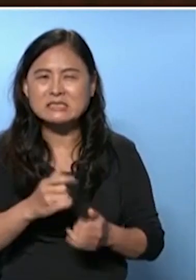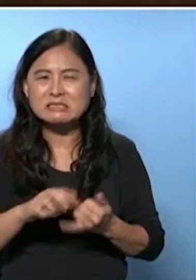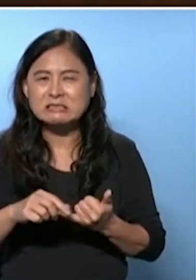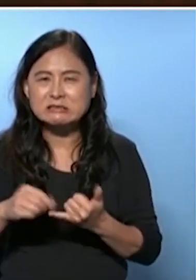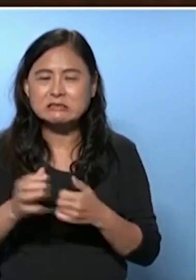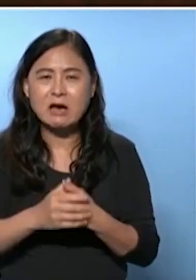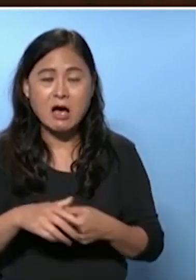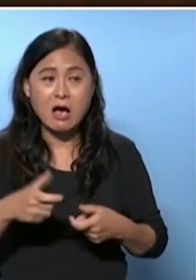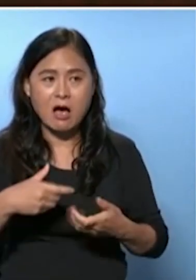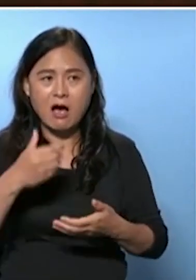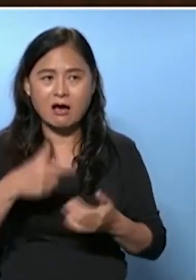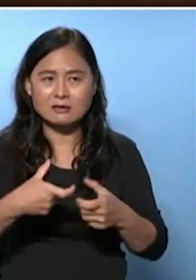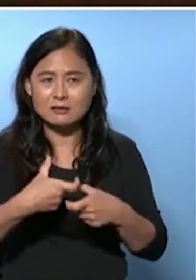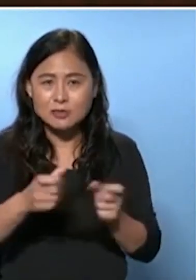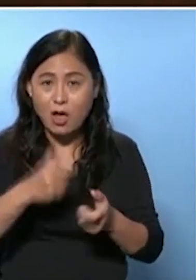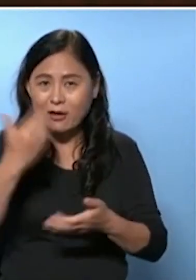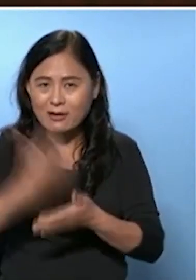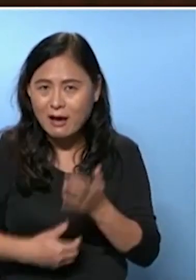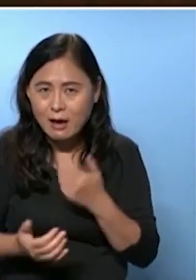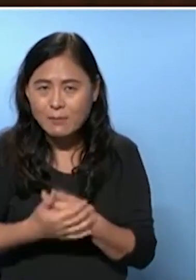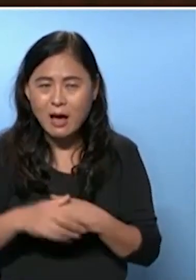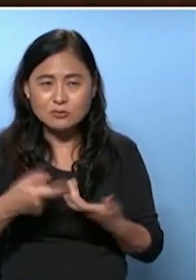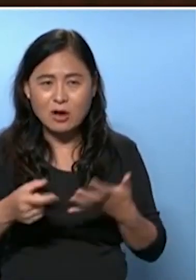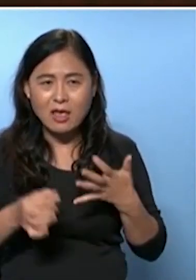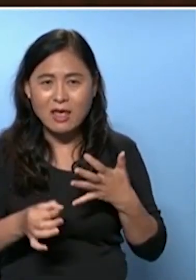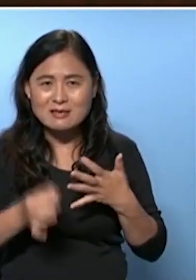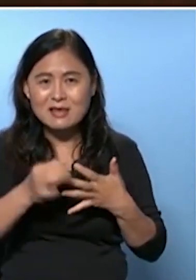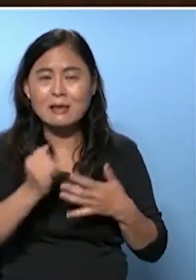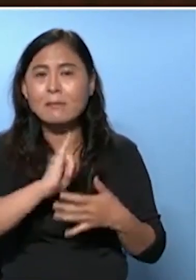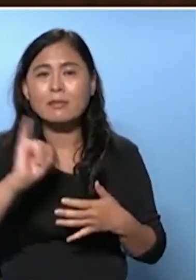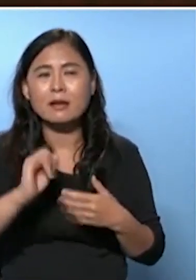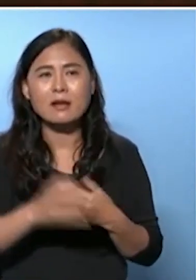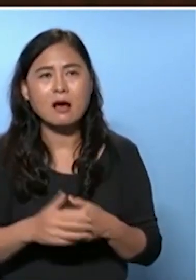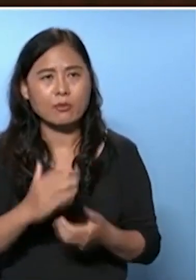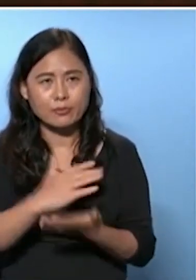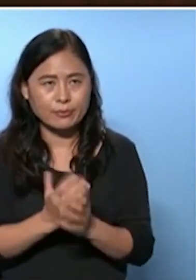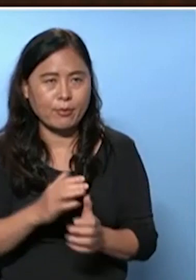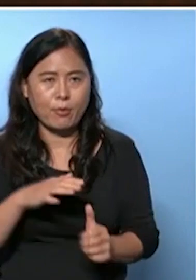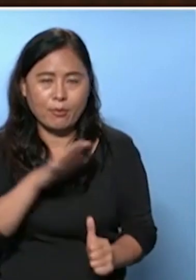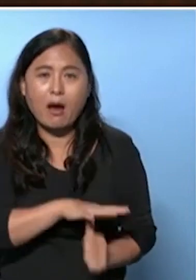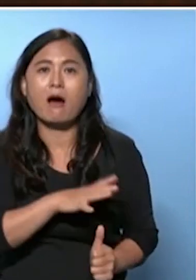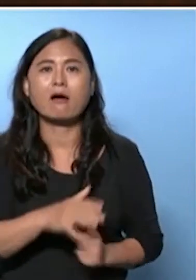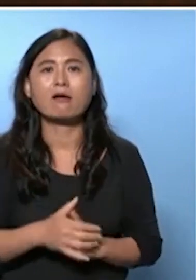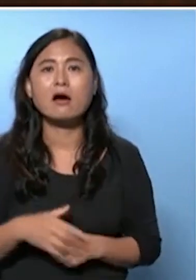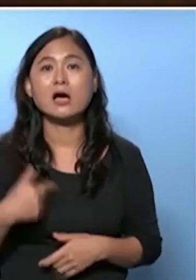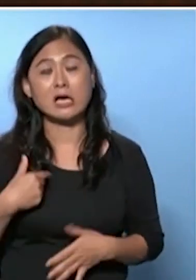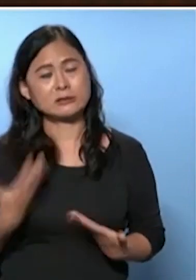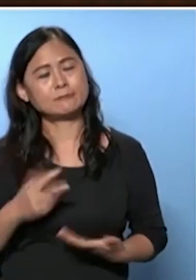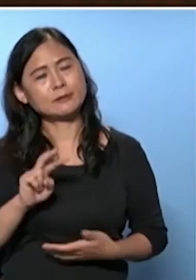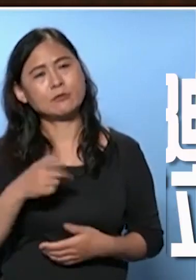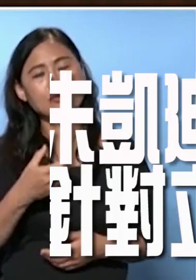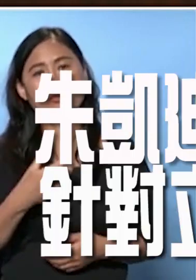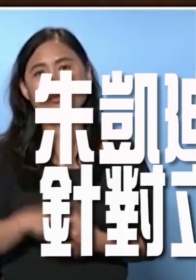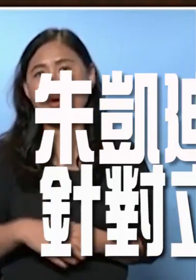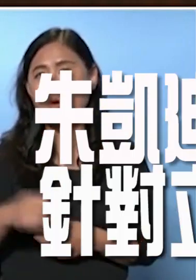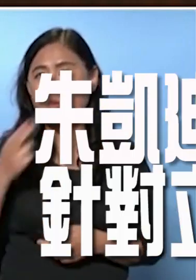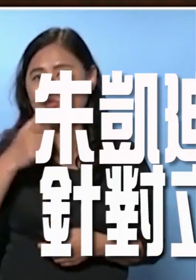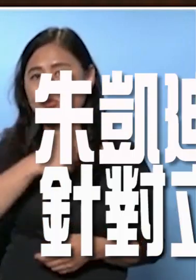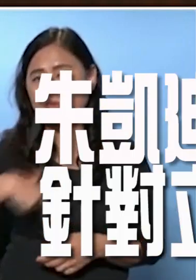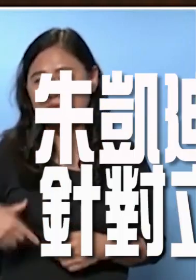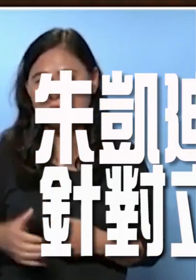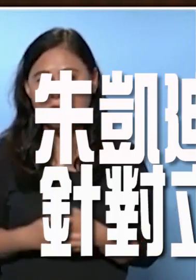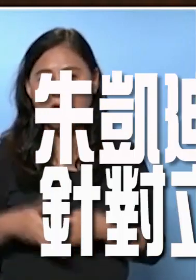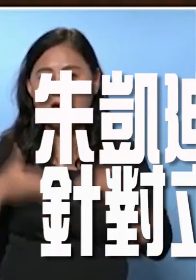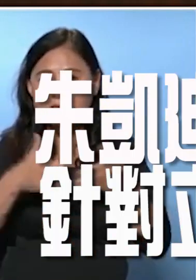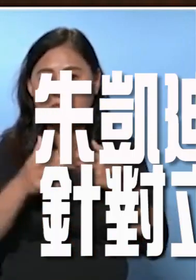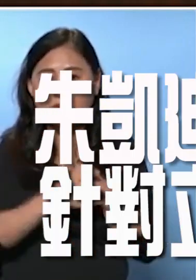啦，或者唔會俾你升啦，總之搞到你冇運行。咁而家咧，我哋睇到咧，朱凱廸議員咧，佢針